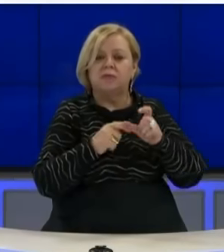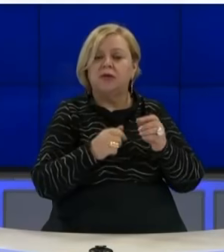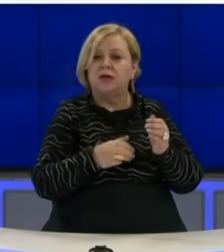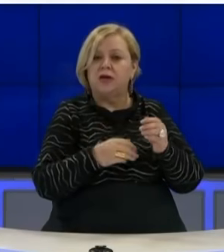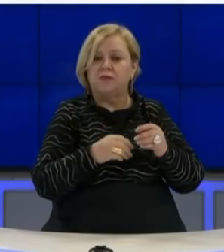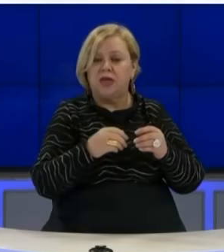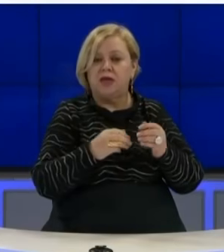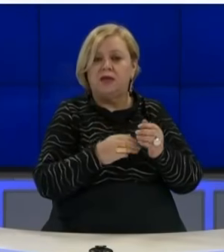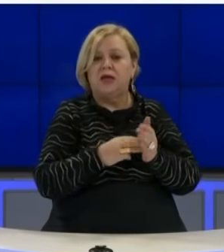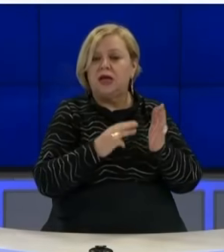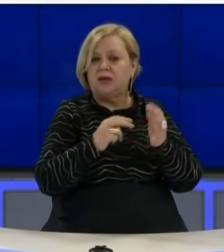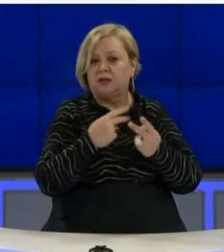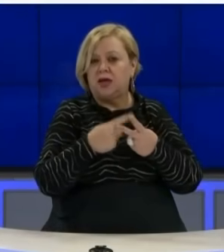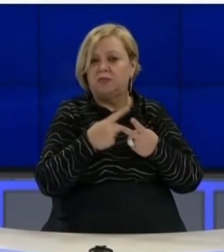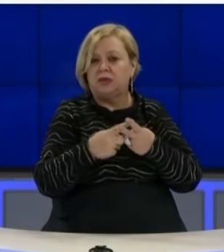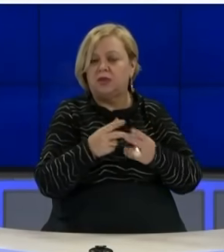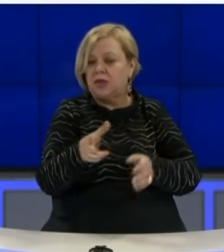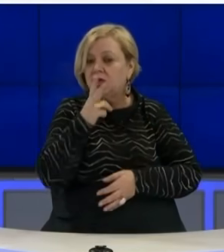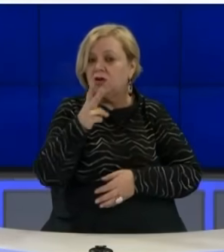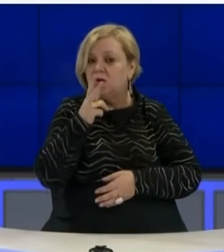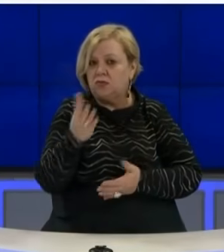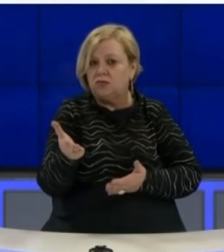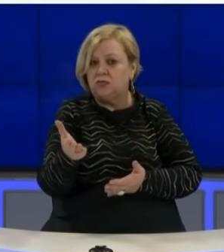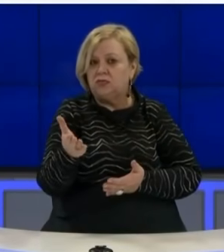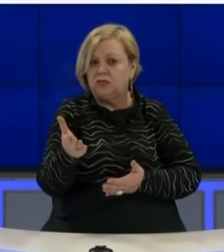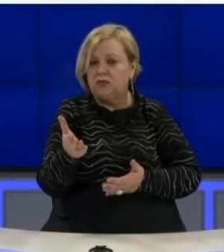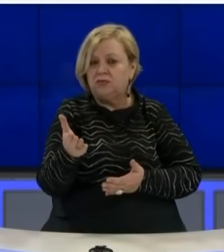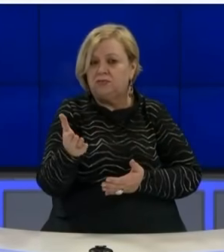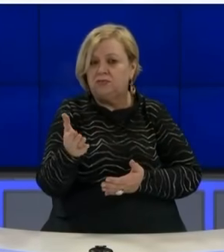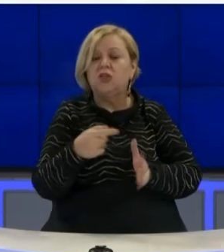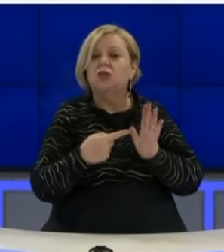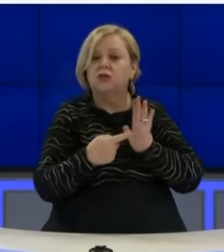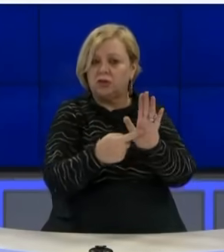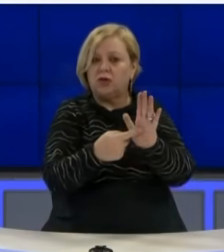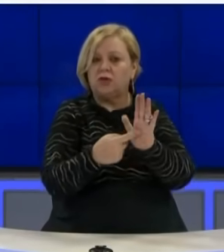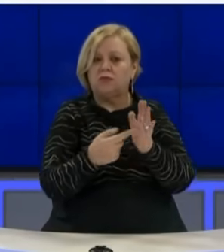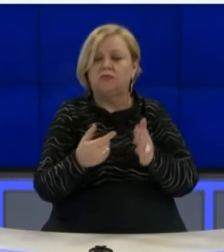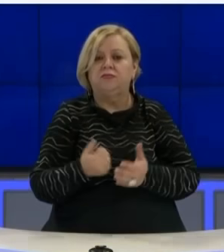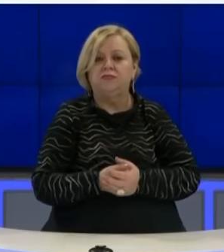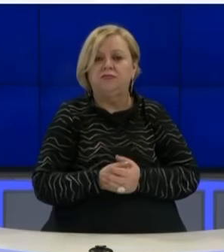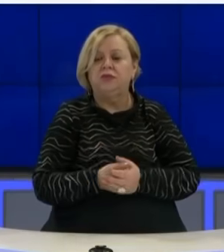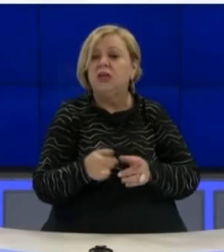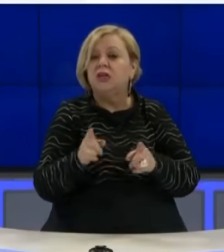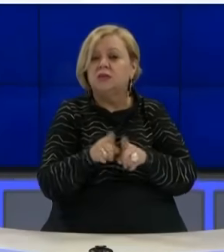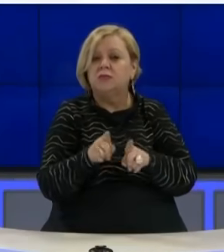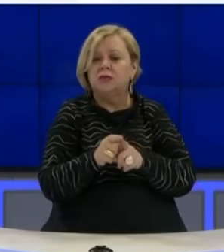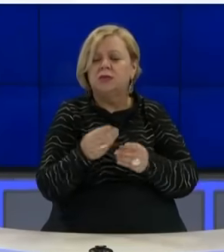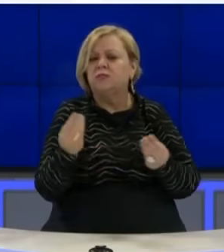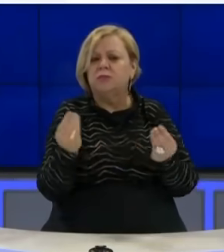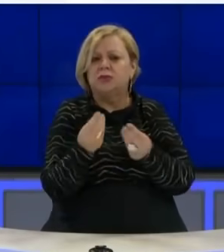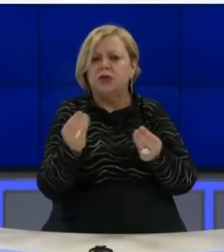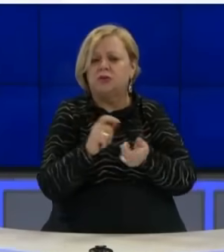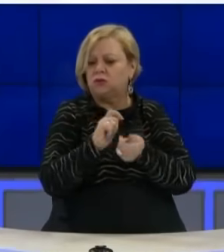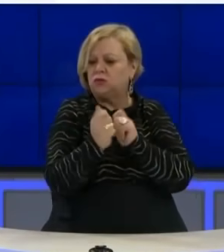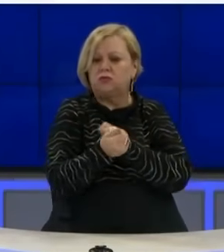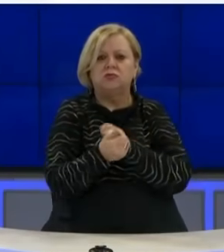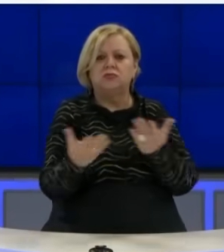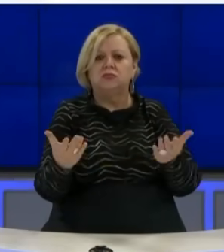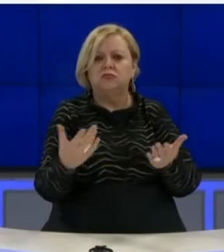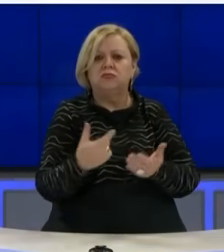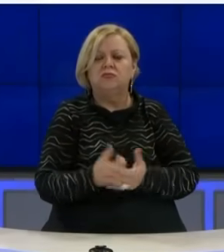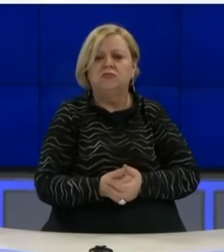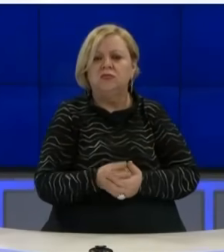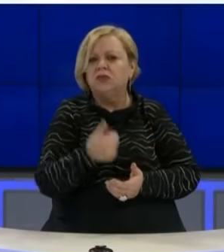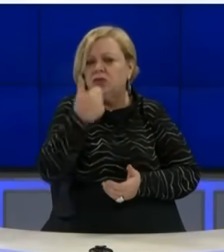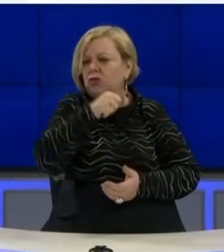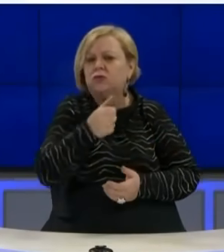kanë kërkuar nga zoti Buleshkaj që të në fakt të tregoj që si pasi pse kanë ndryshuar qëndrimin, qka e